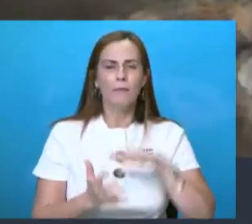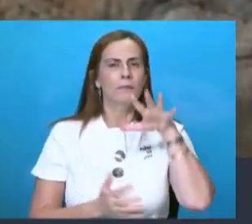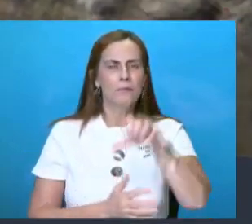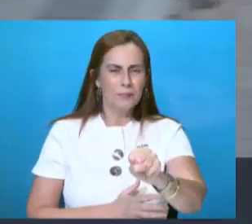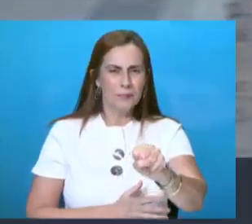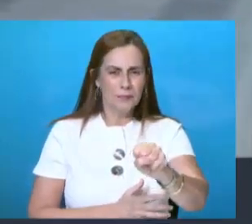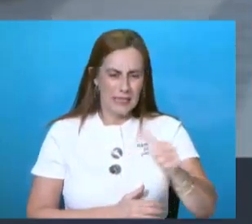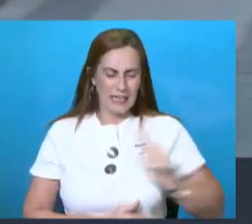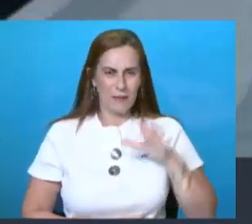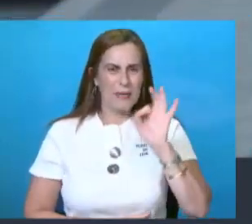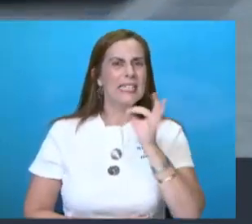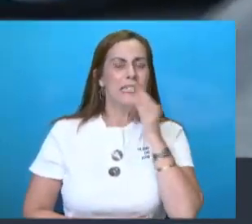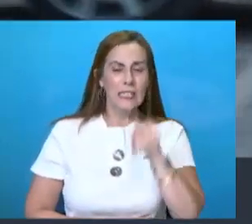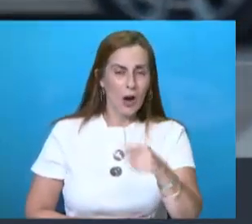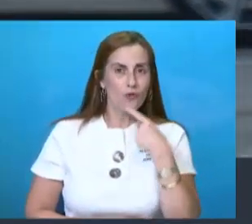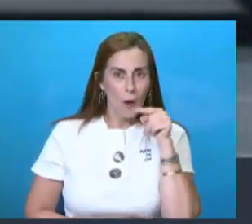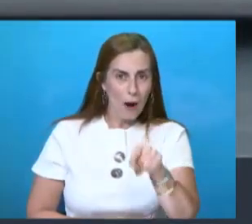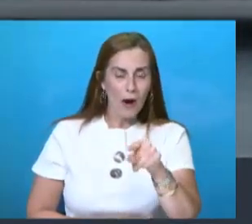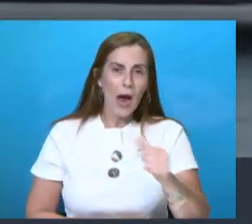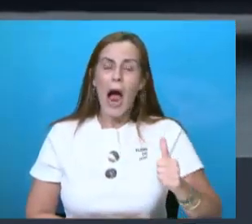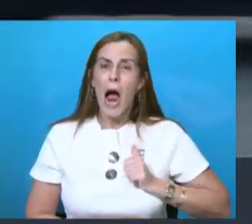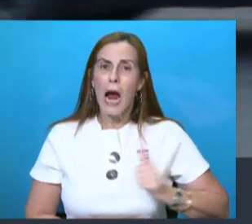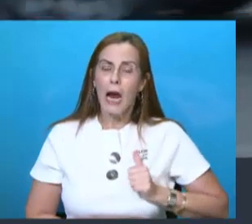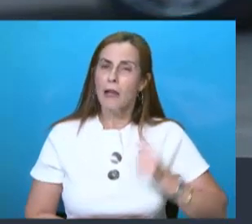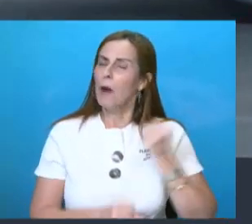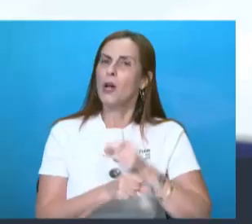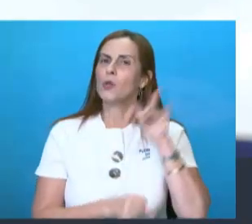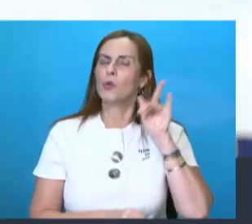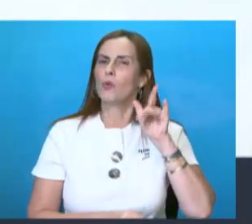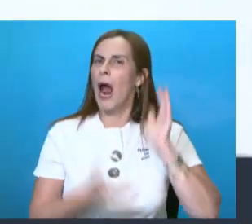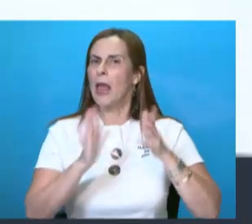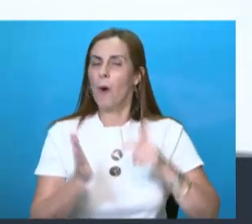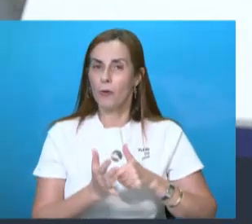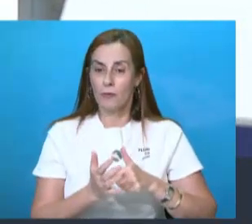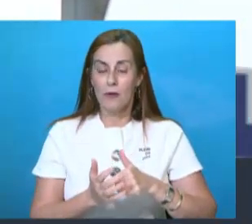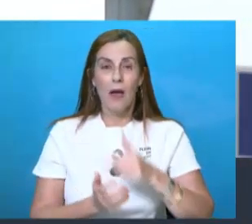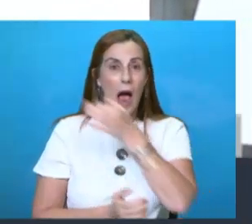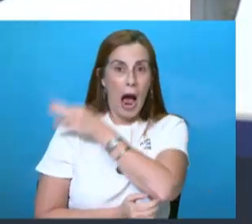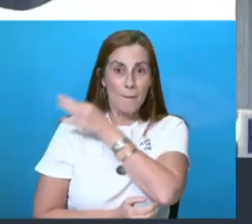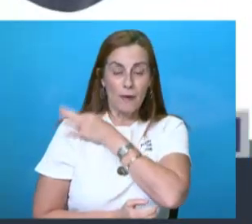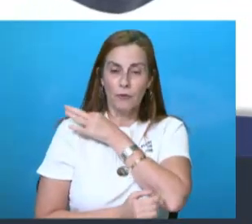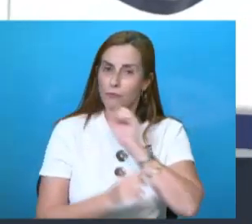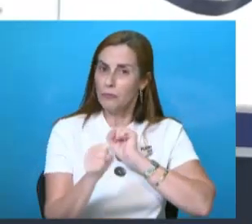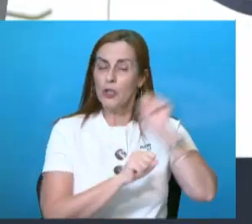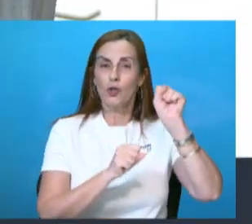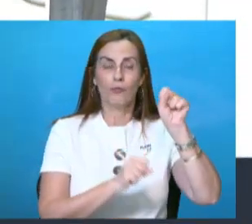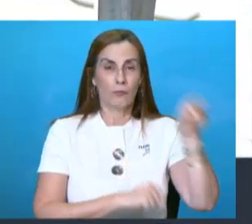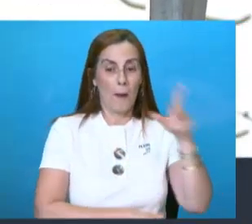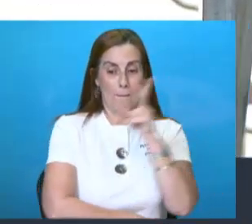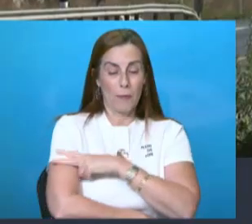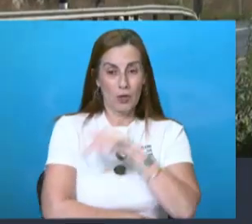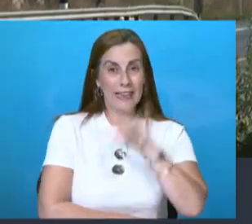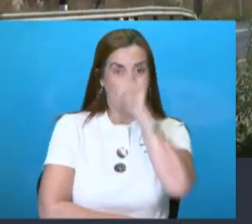לוחמי גולני, שטען כי החיילים פעלו נגדו באלימות. מפקד הגדוד הגיש תלונה במשטרה נגד אותו